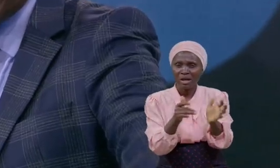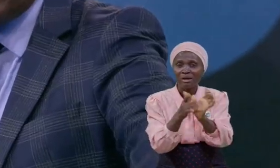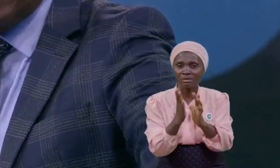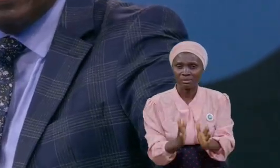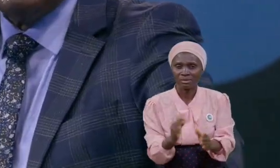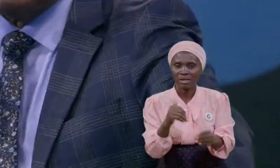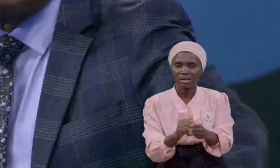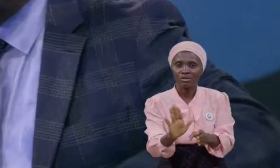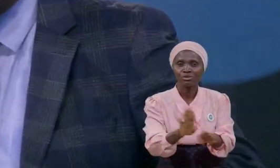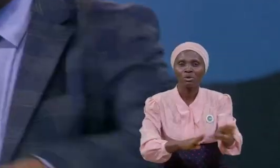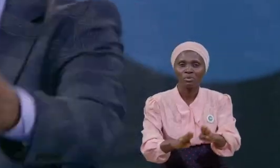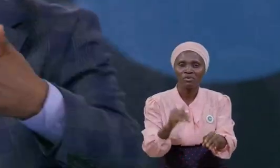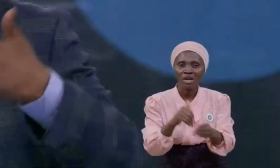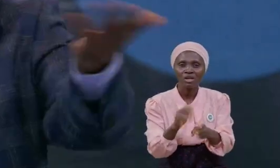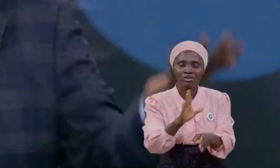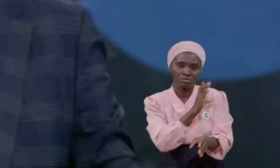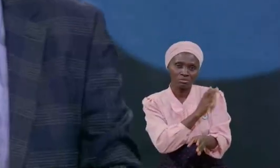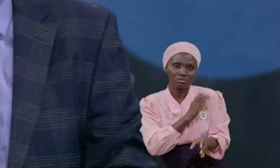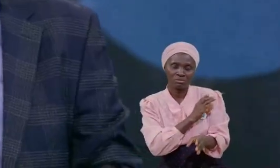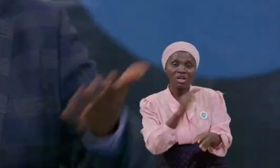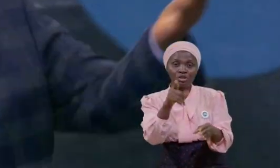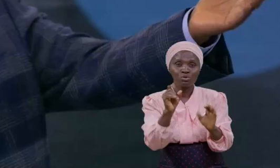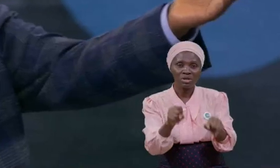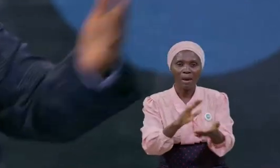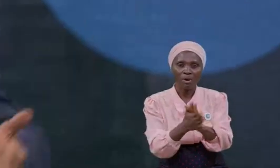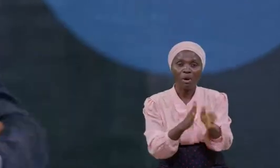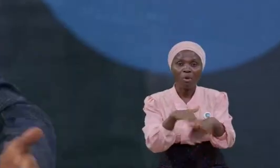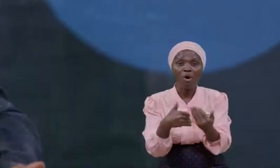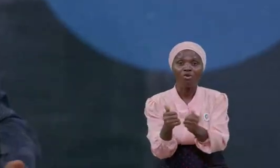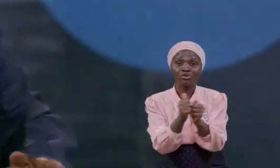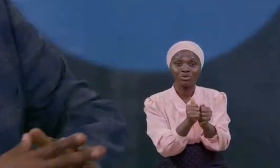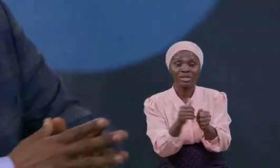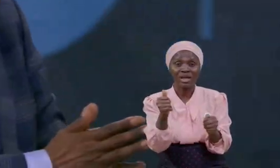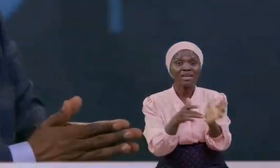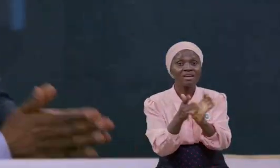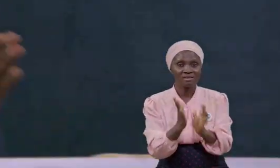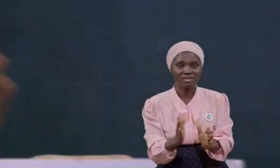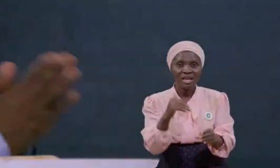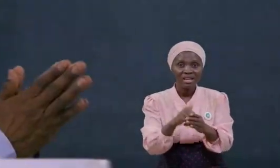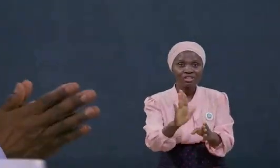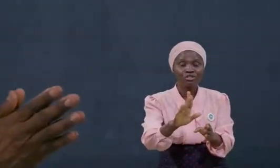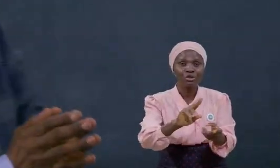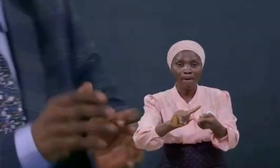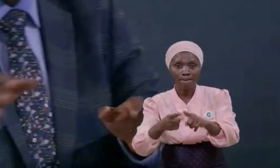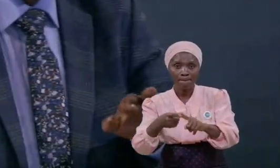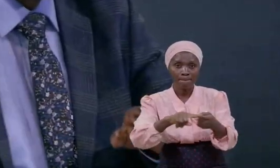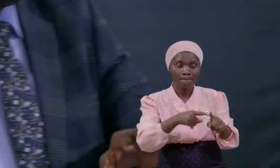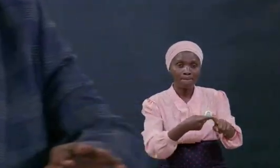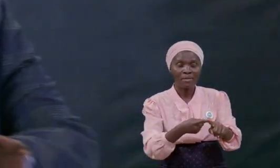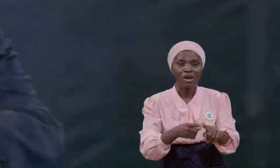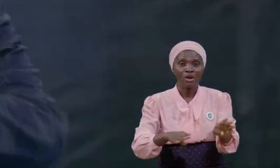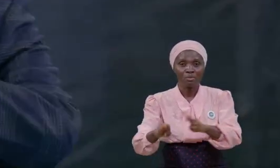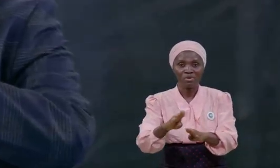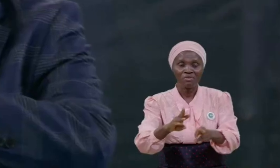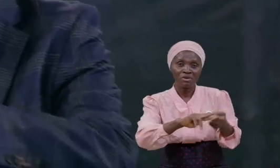devenir entièrement un chrétien dans votre relation entre homme et femme, femme et homme. Dans votre relation,